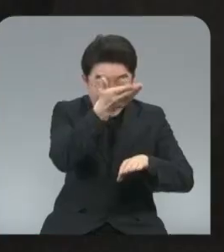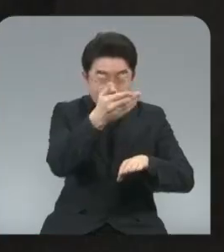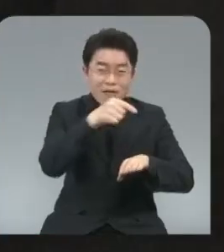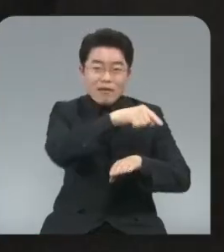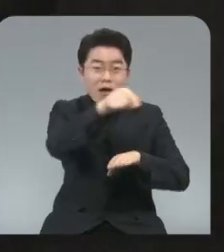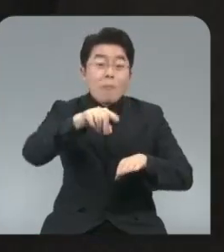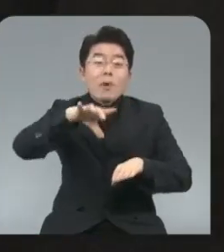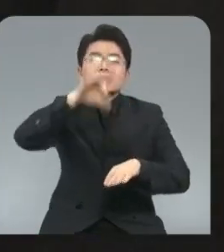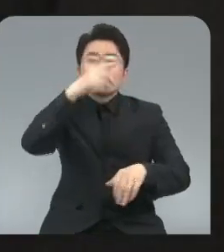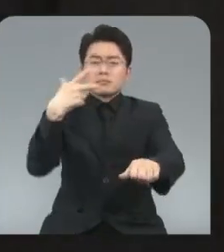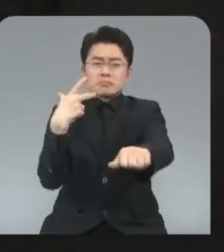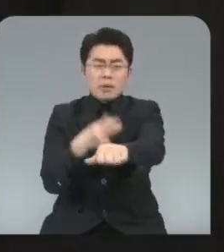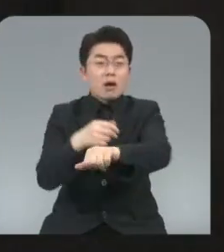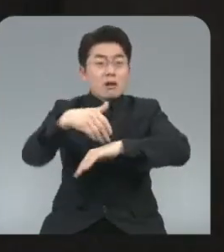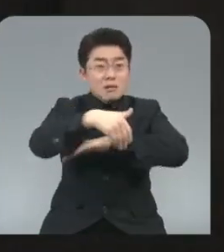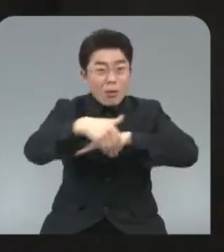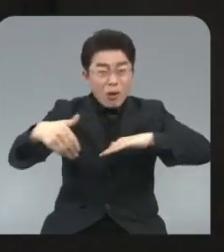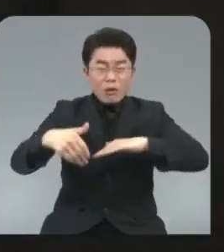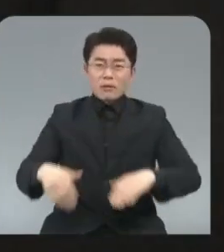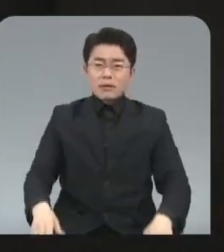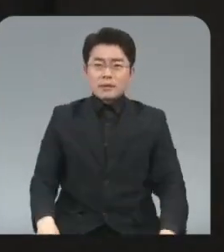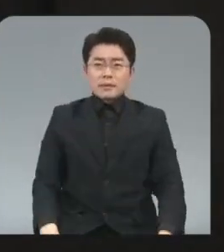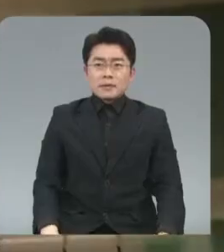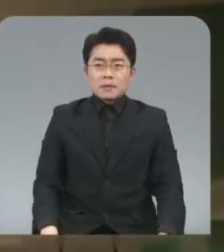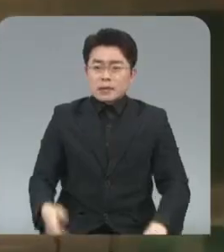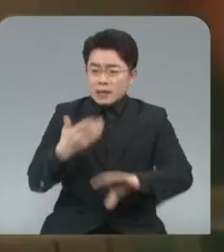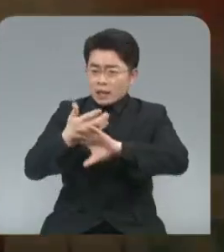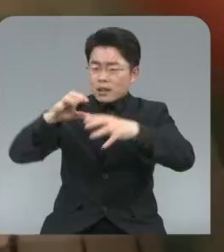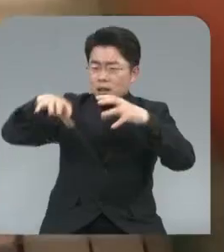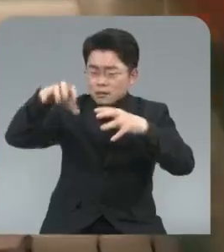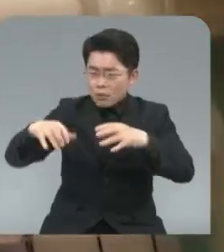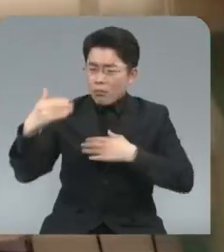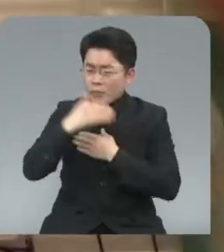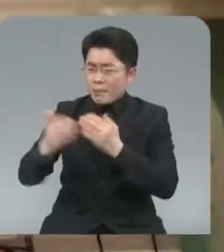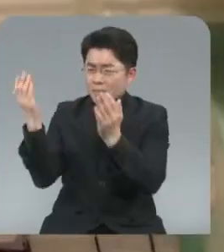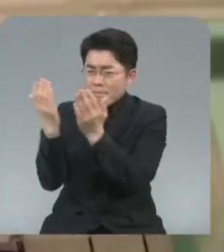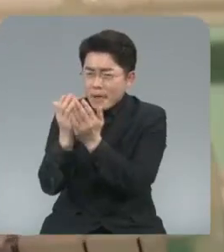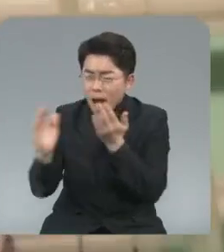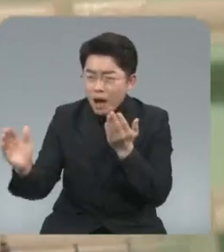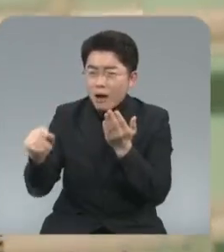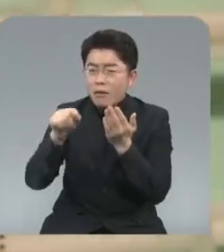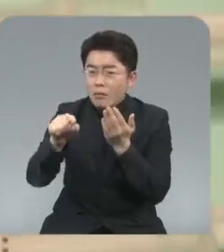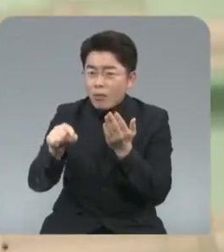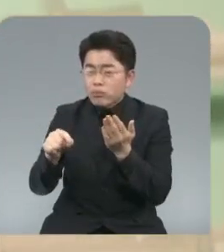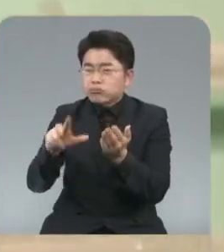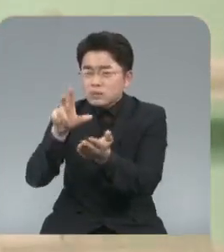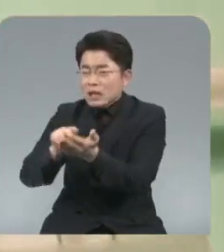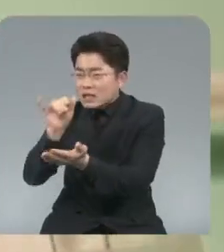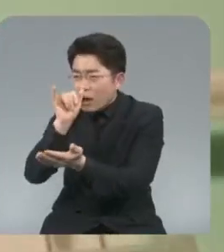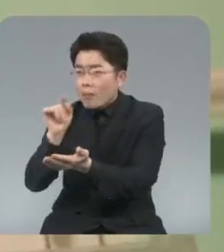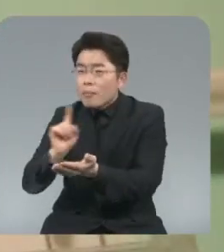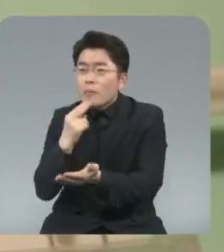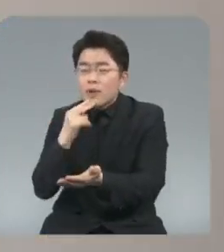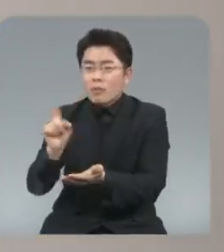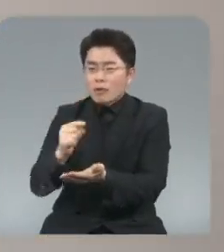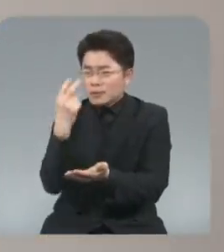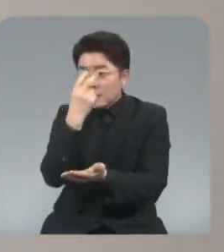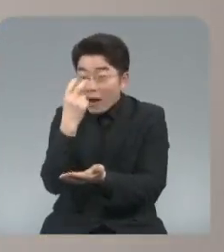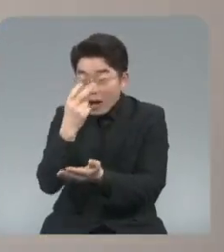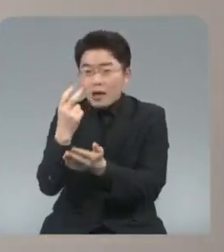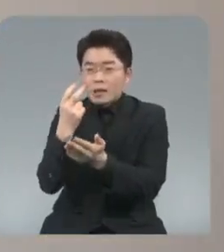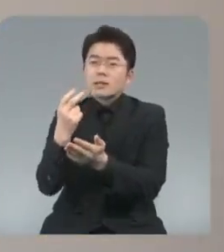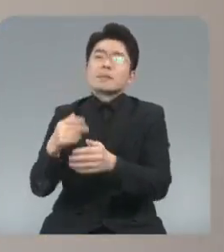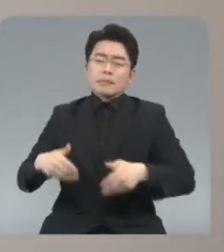접종 우선순위로 거론되고 있는데요. 부작용 가능성에 대비해 접종 사후 관리 등 안전한 백신 접종